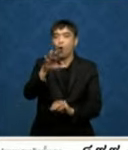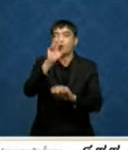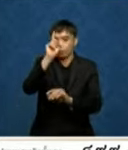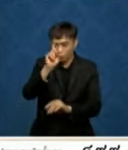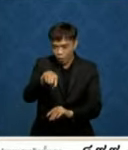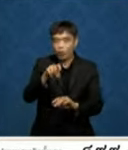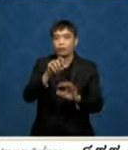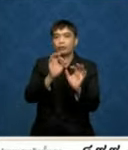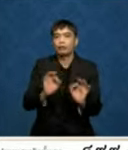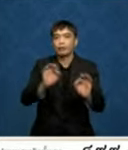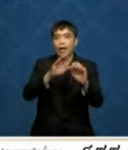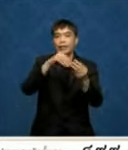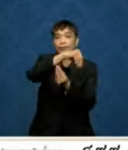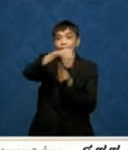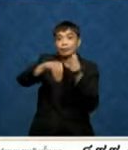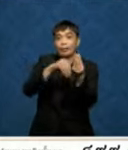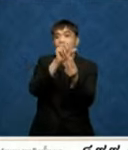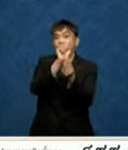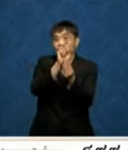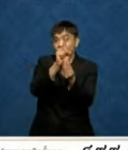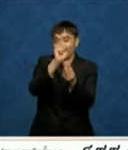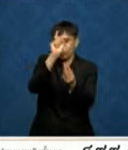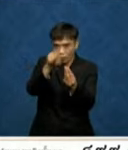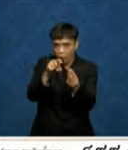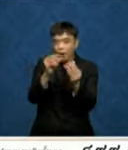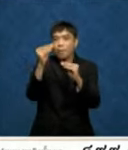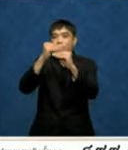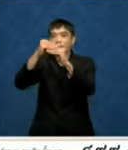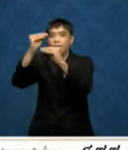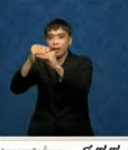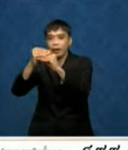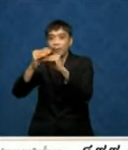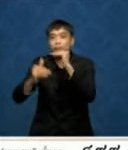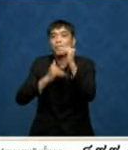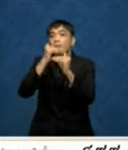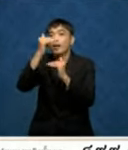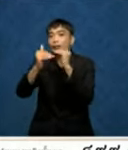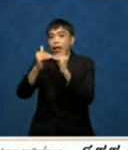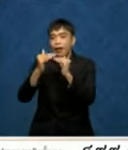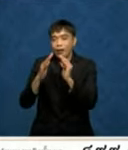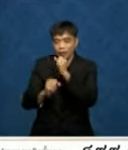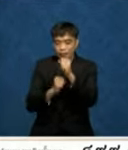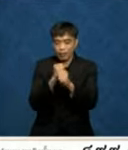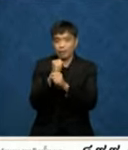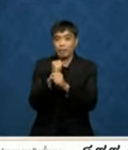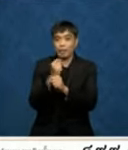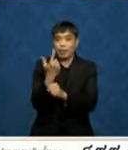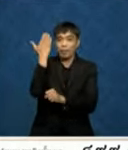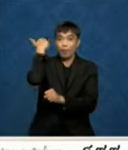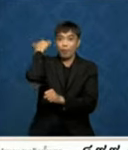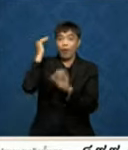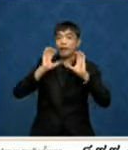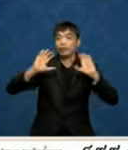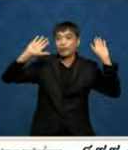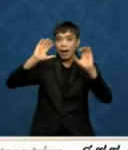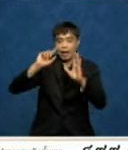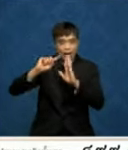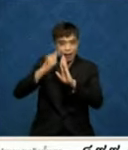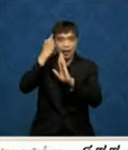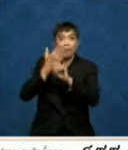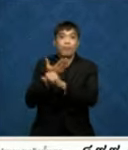ฐกิจด้วยตัวเลขทางเศรษฐกิจที่ผ่านมาในช่วงไม่ใช่แค่ช่วง1ปีที่รัฐบาลเป็นรัฐบาลอยู่แต่ใน10ปีก่อนหน้